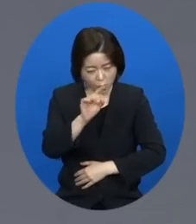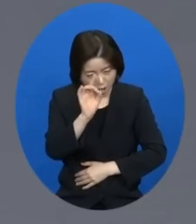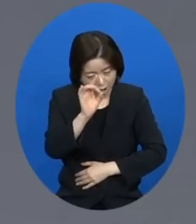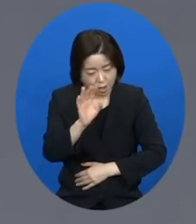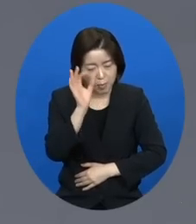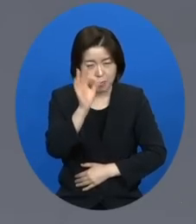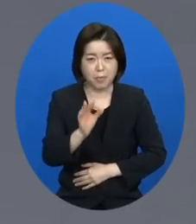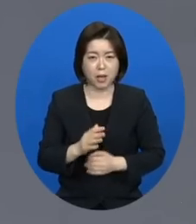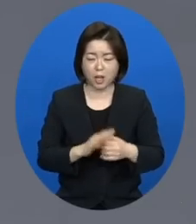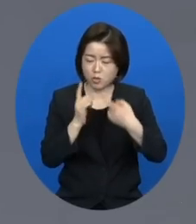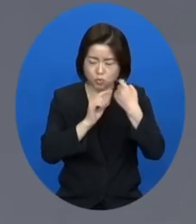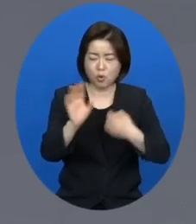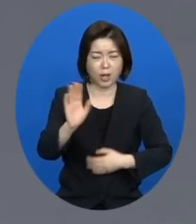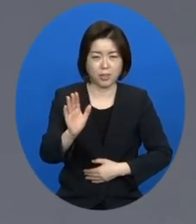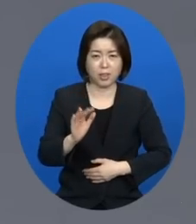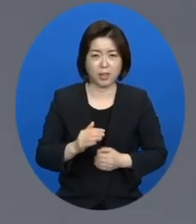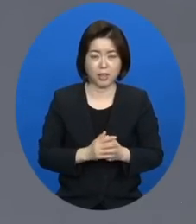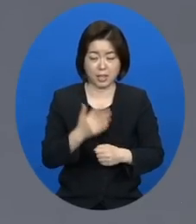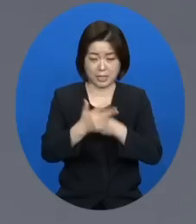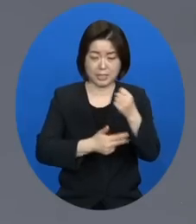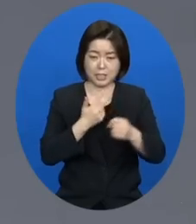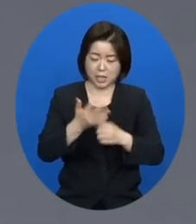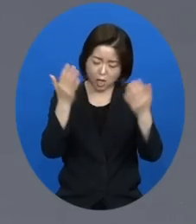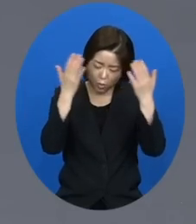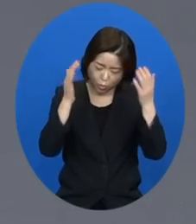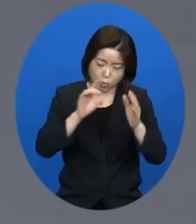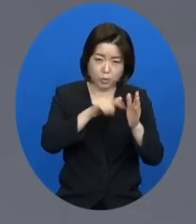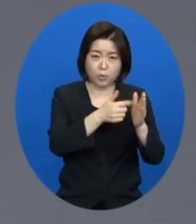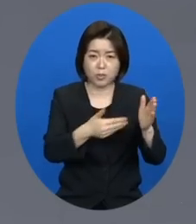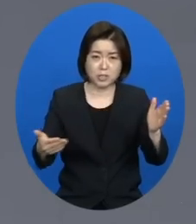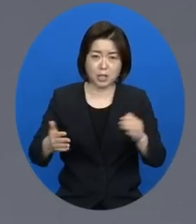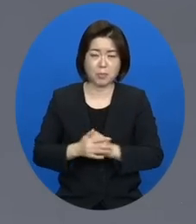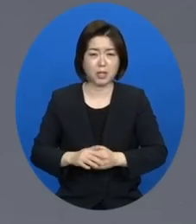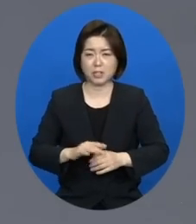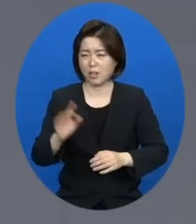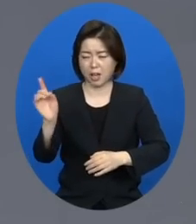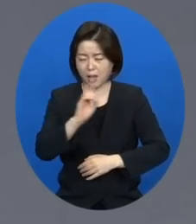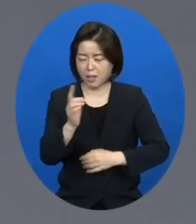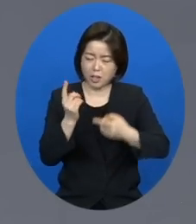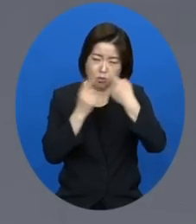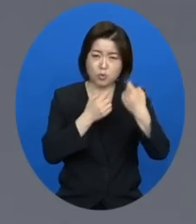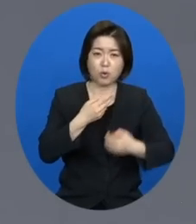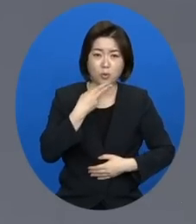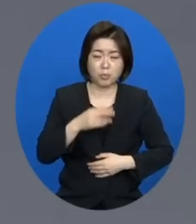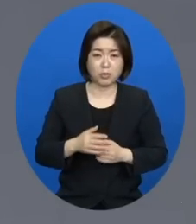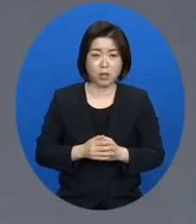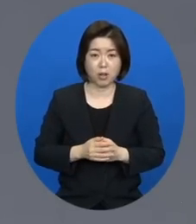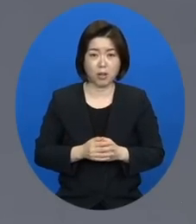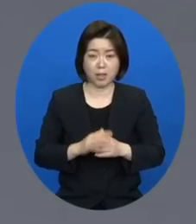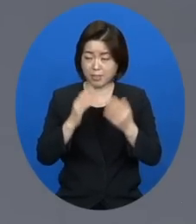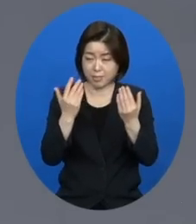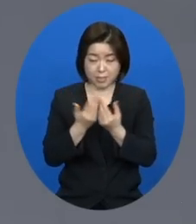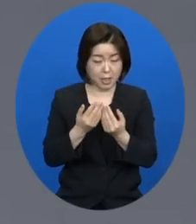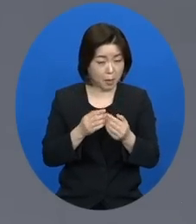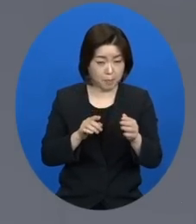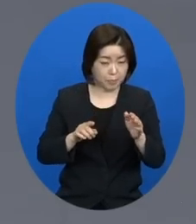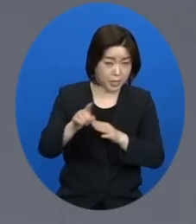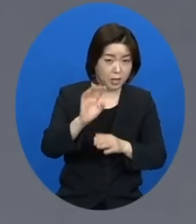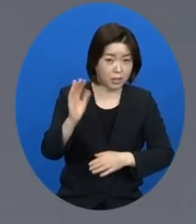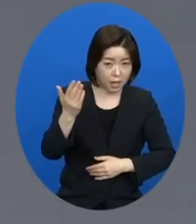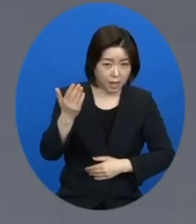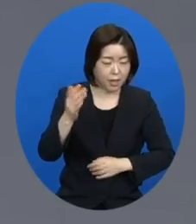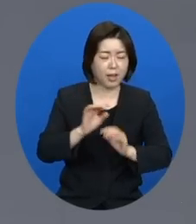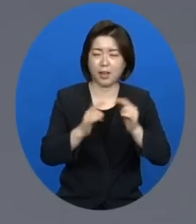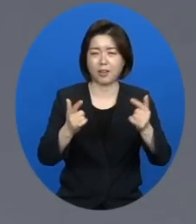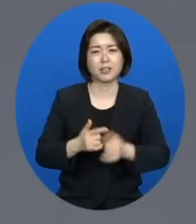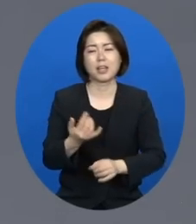않는 거예요. 7년의 고된 세월에 수많은 유혹들 전혀 유혹이 되지 않았습니다. 절제력에 뛰어나서가 아닙니다. 바로 라헬에 대한